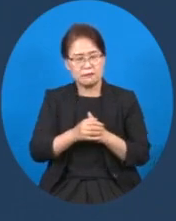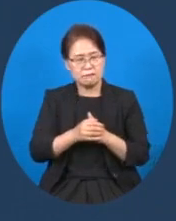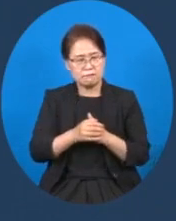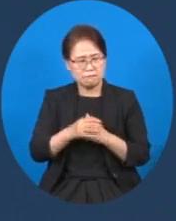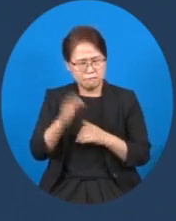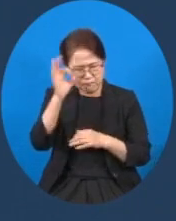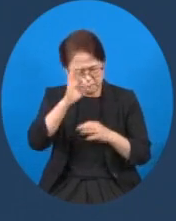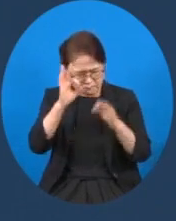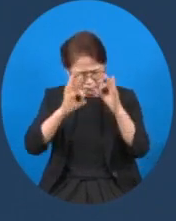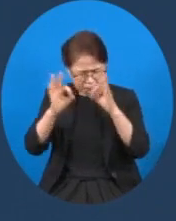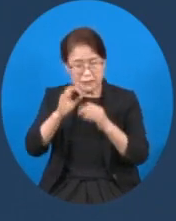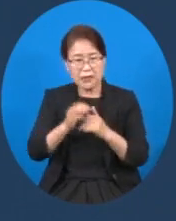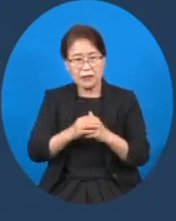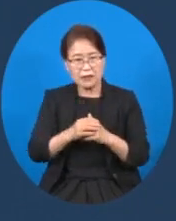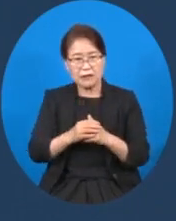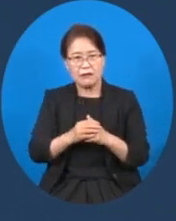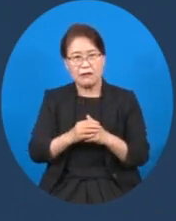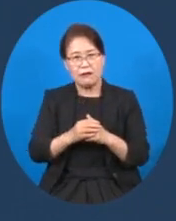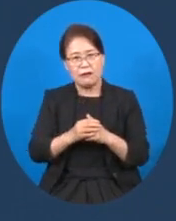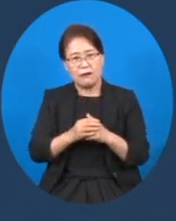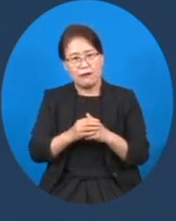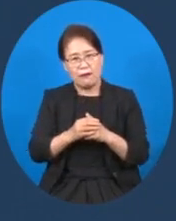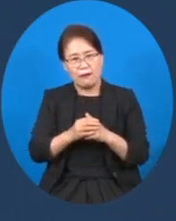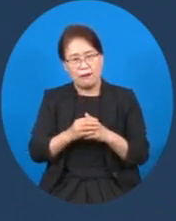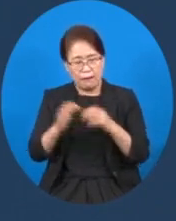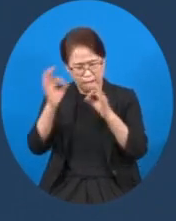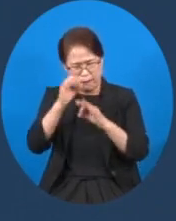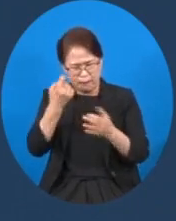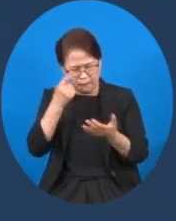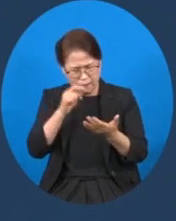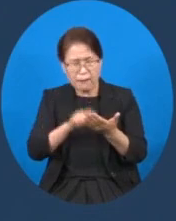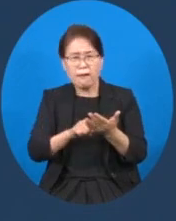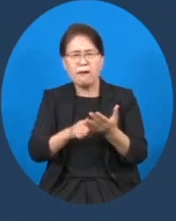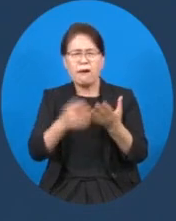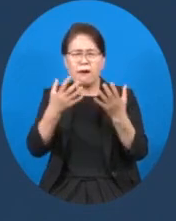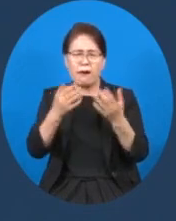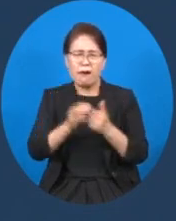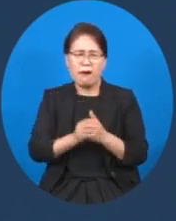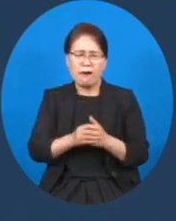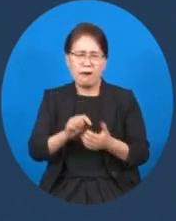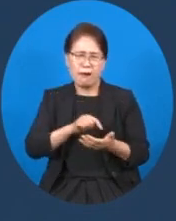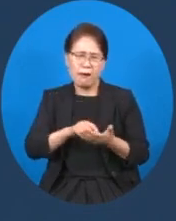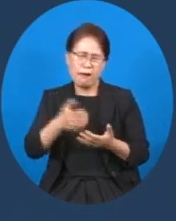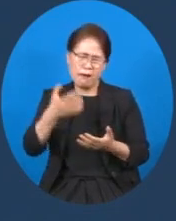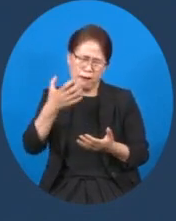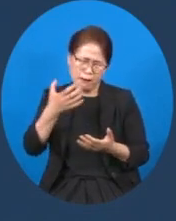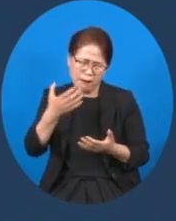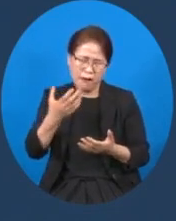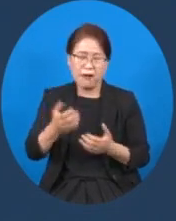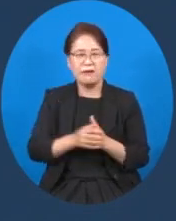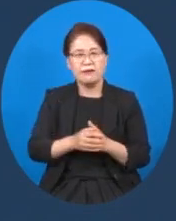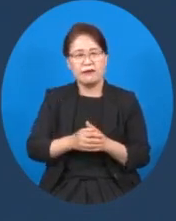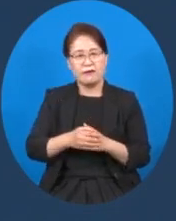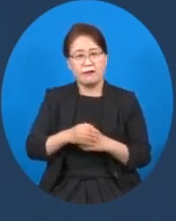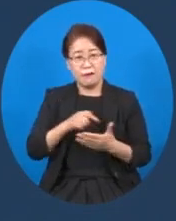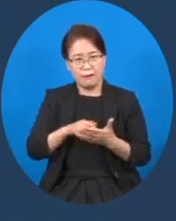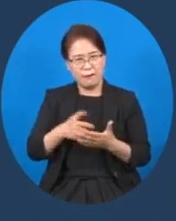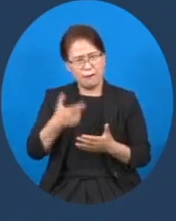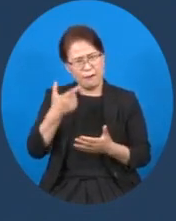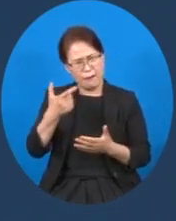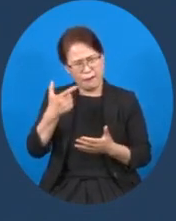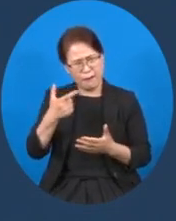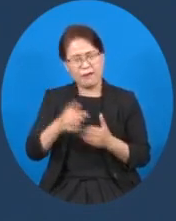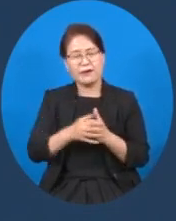찾아봤어요. 진짜 많더라고요. 야, 여호와를 경외하는 자에게